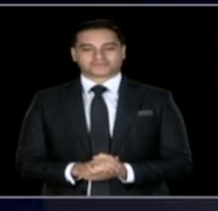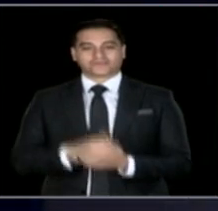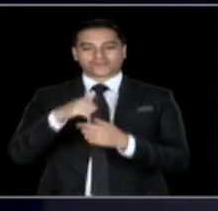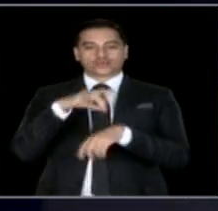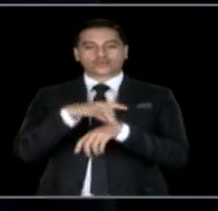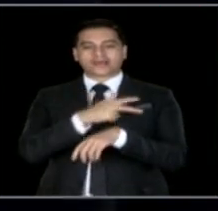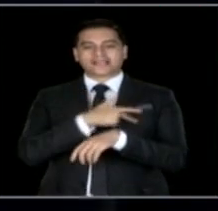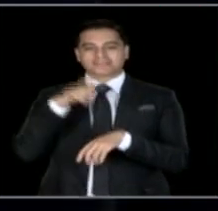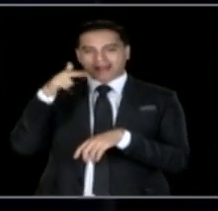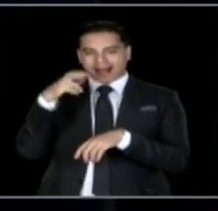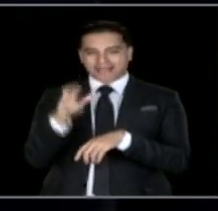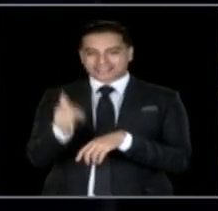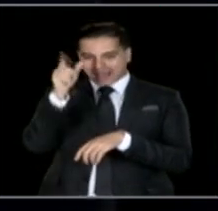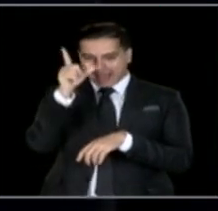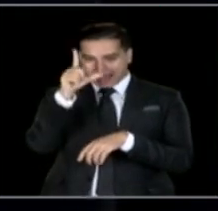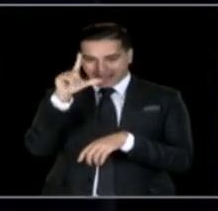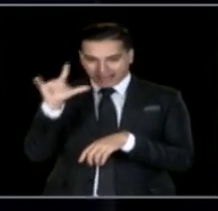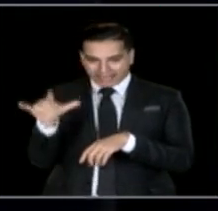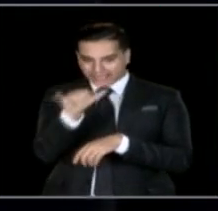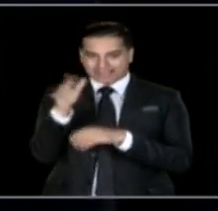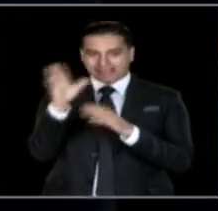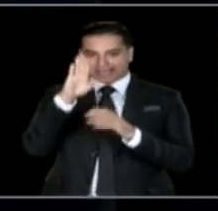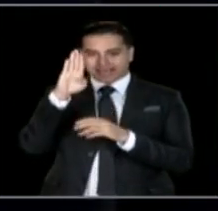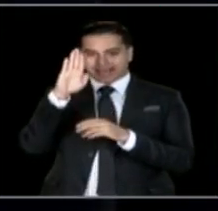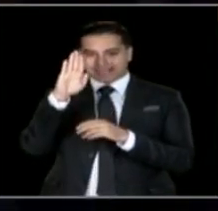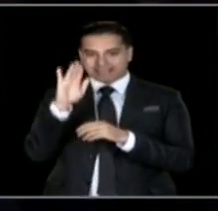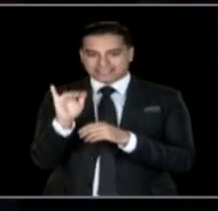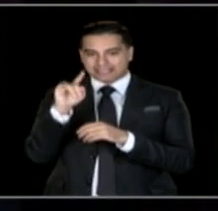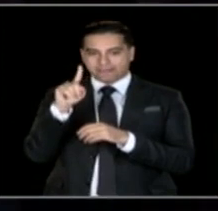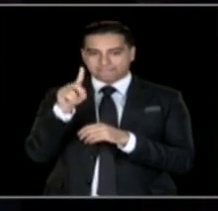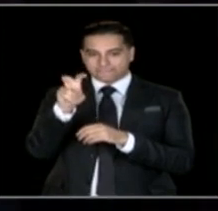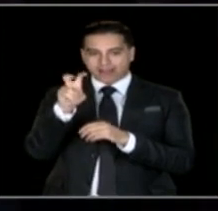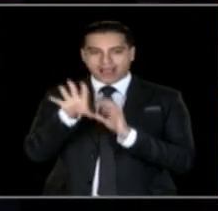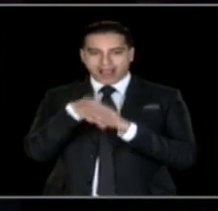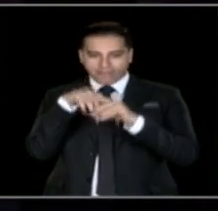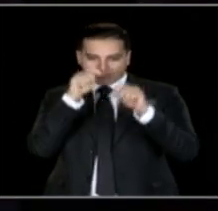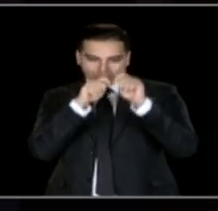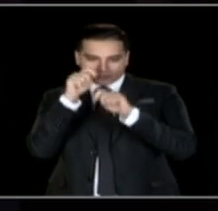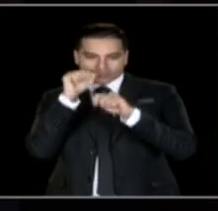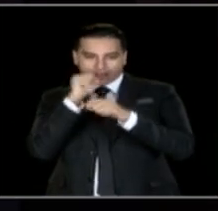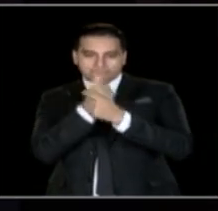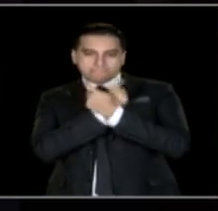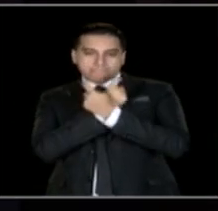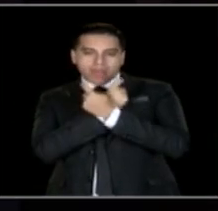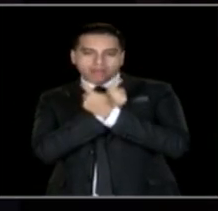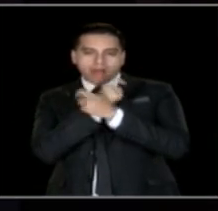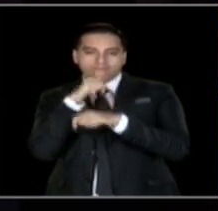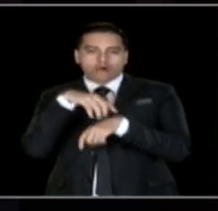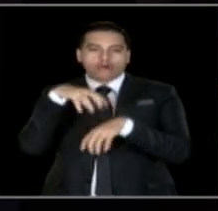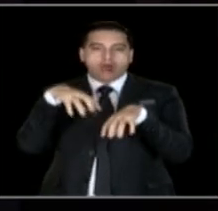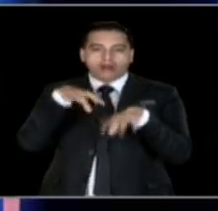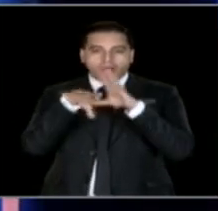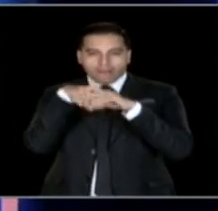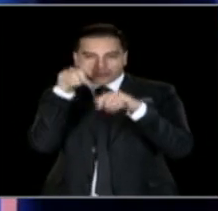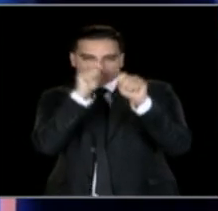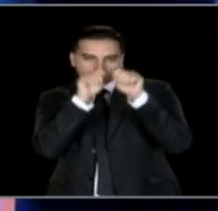وضع الدكتور الغزالي كسيبة التصميم الخاص بأحد متاحف القاهرة،